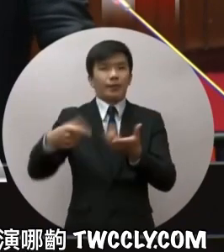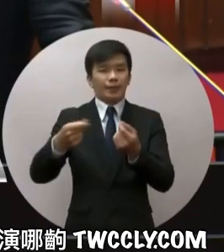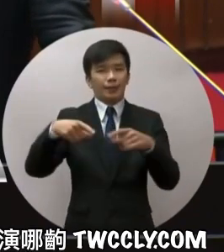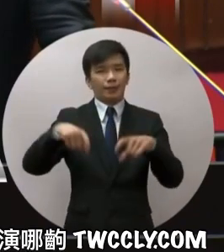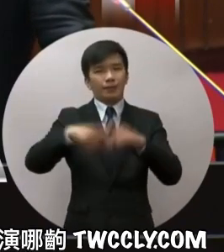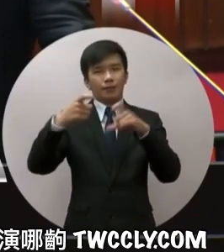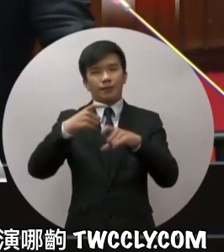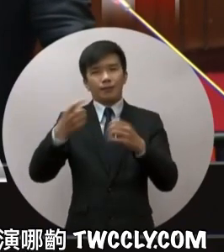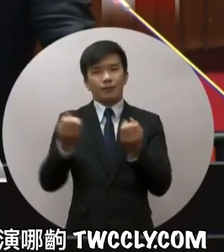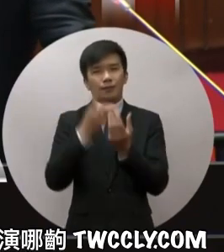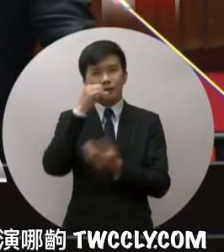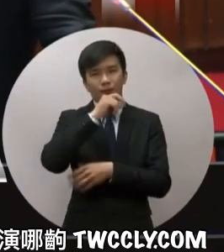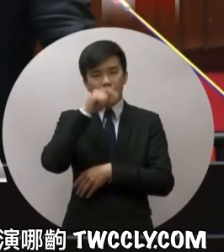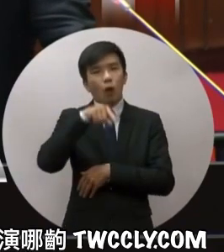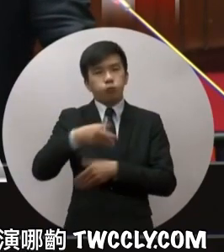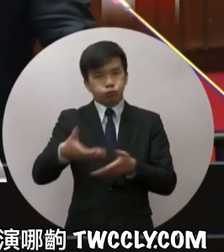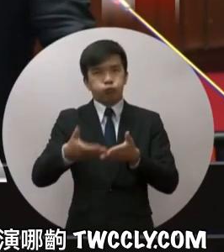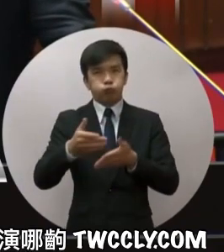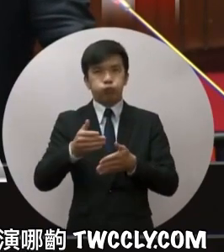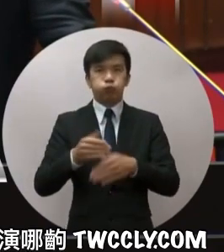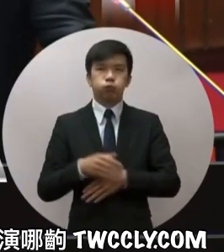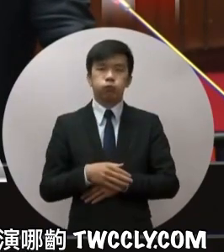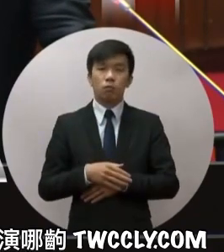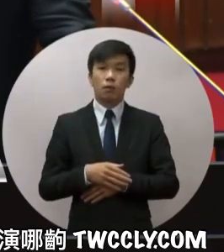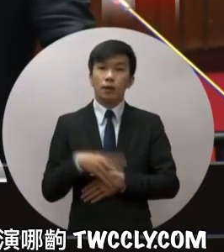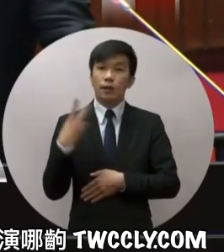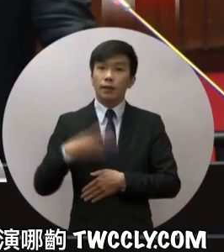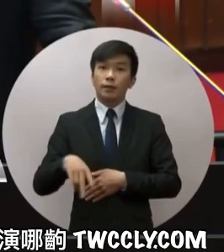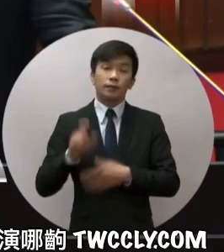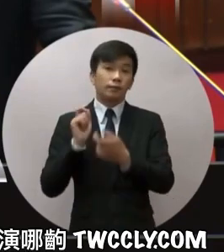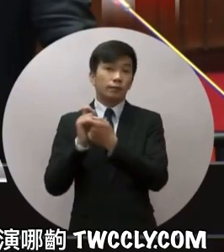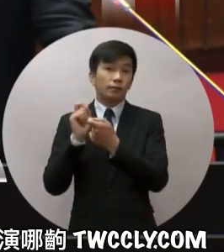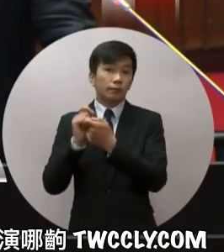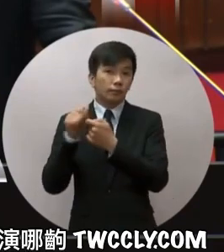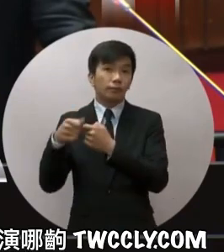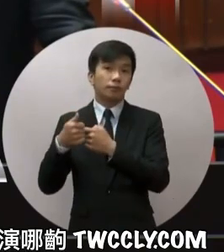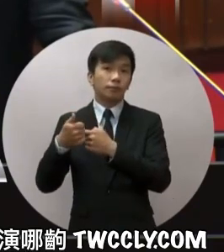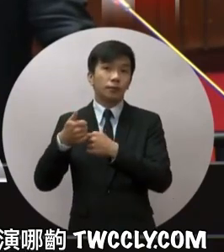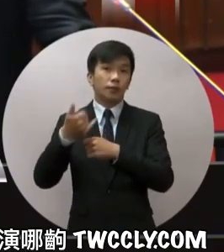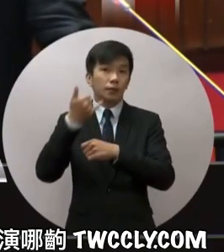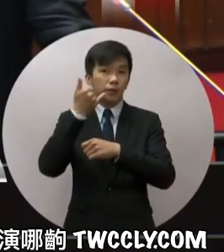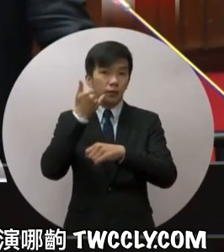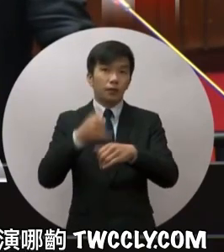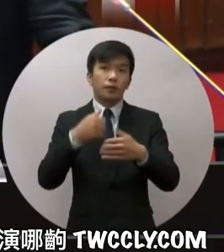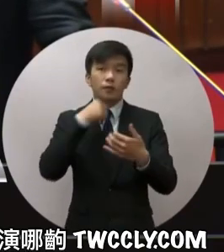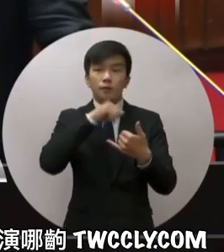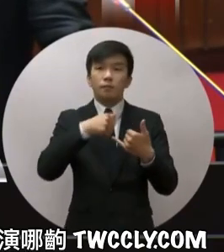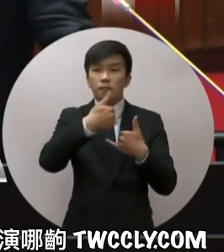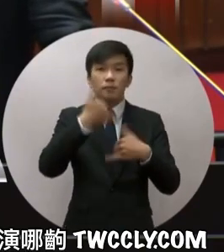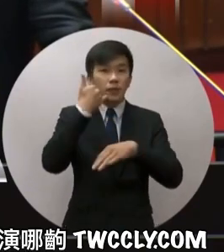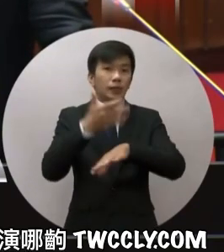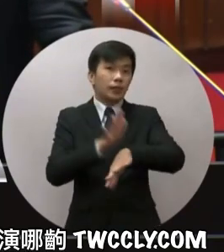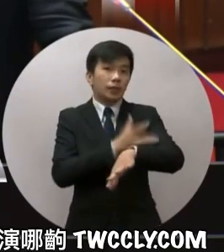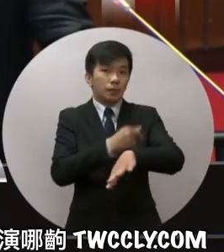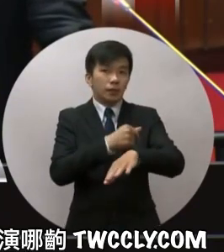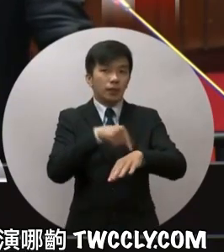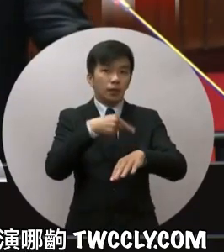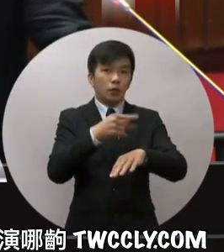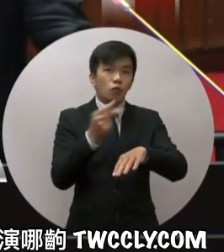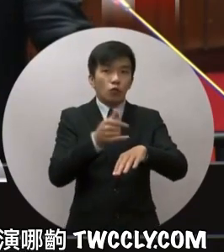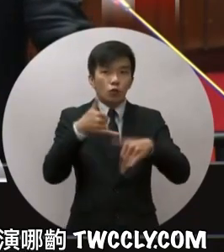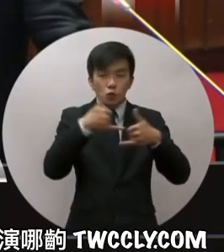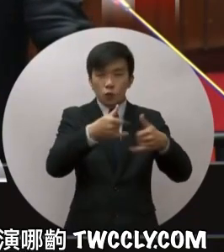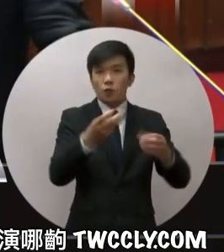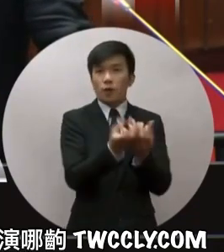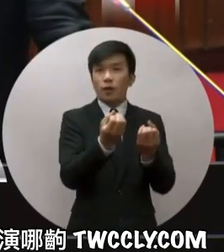重的那我們也看得到其實這一個月來包括這個西濱快速道路連這個四起的重大的交通意外還有包括這個